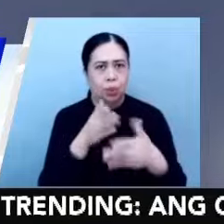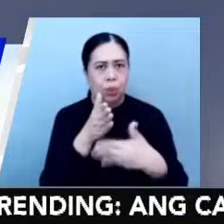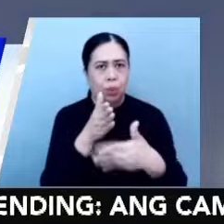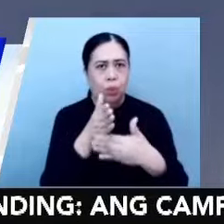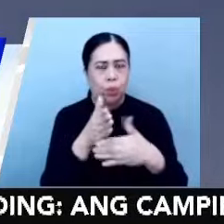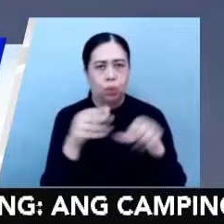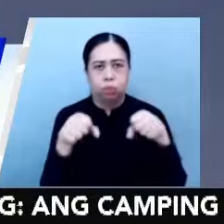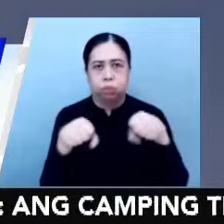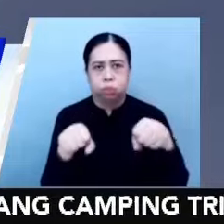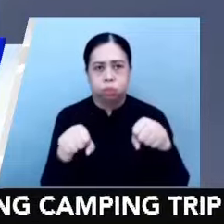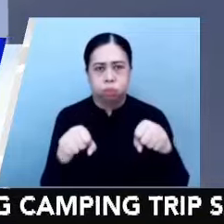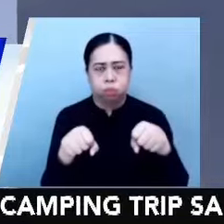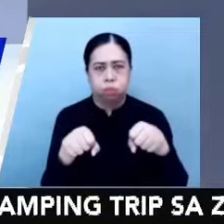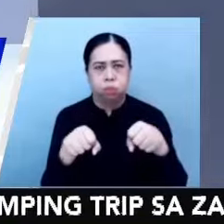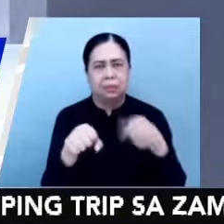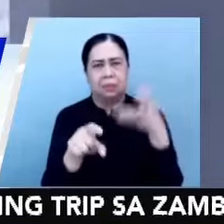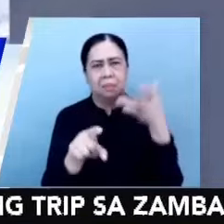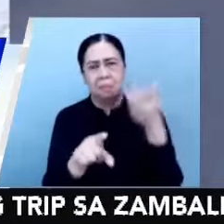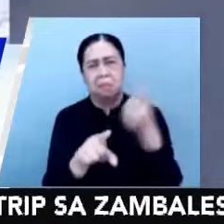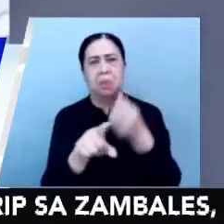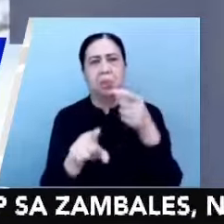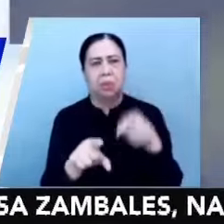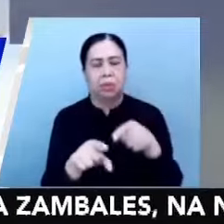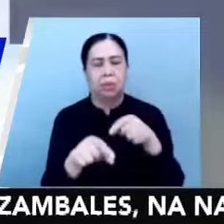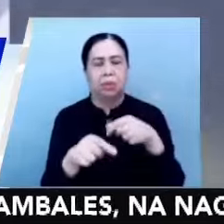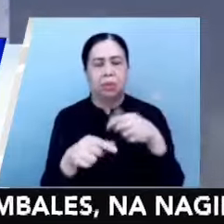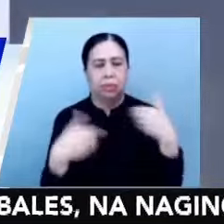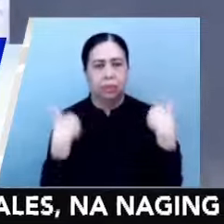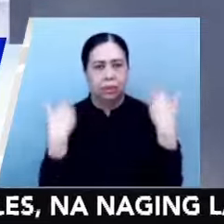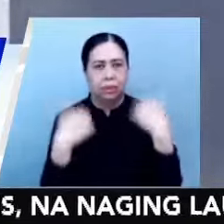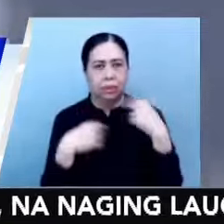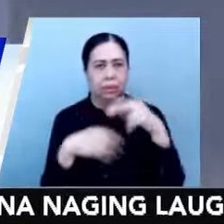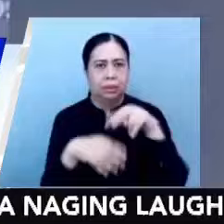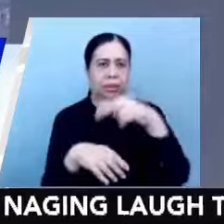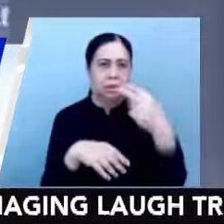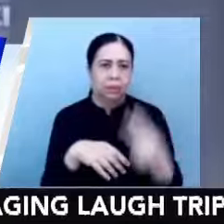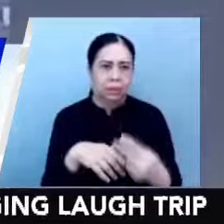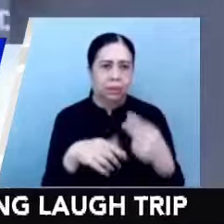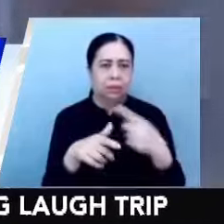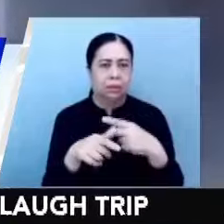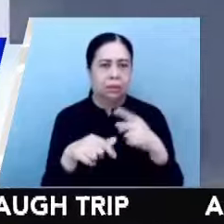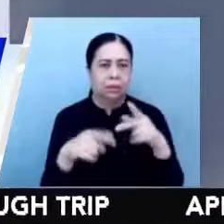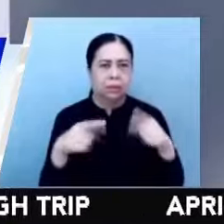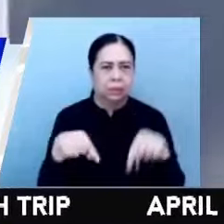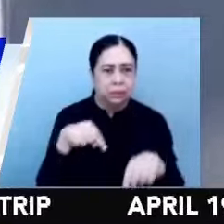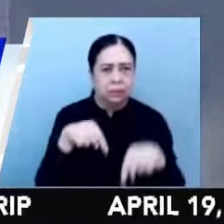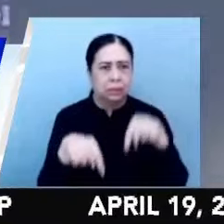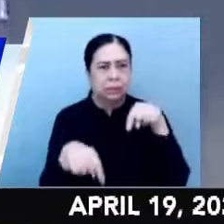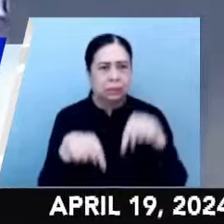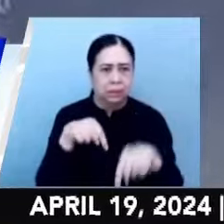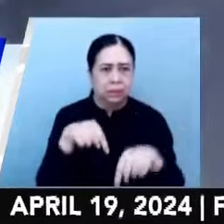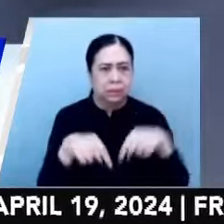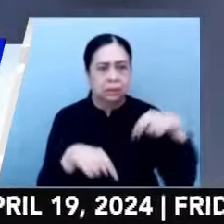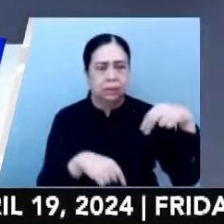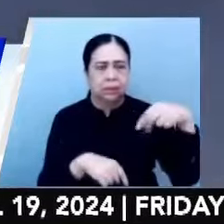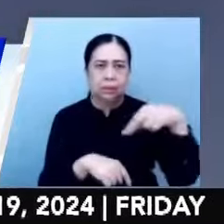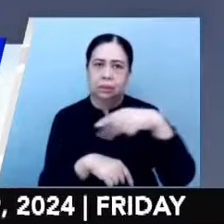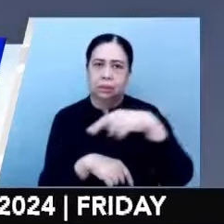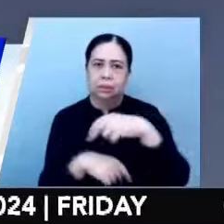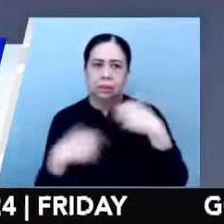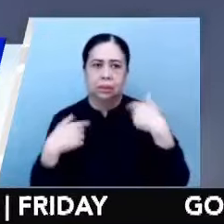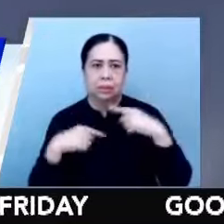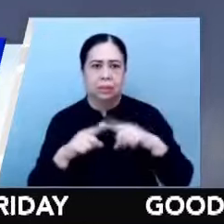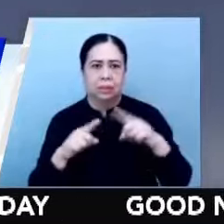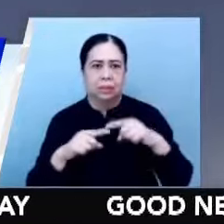at nasa pool ang bata. Natumbang bata pero agad ding nakatayo at paika-ikang tumawid. Nagtamo ng iba't ibang sugat sa